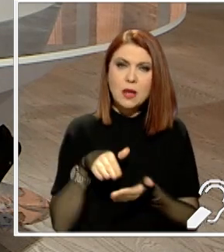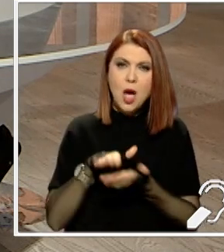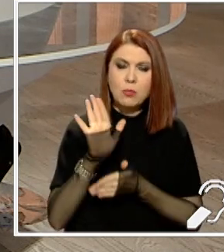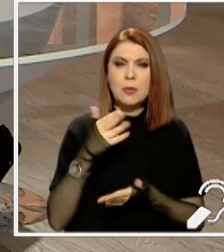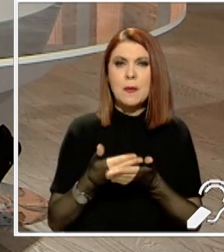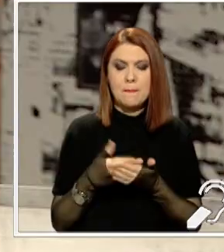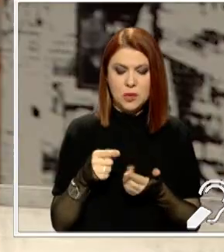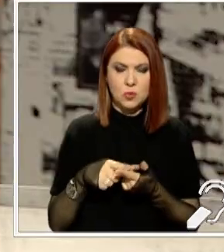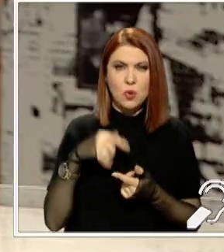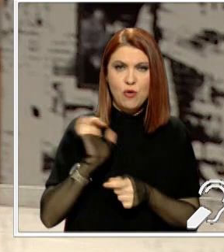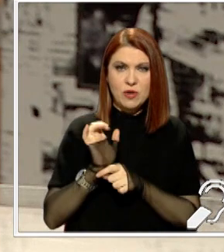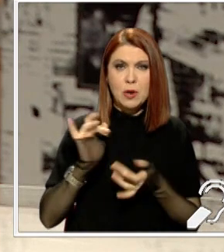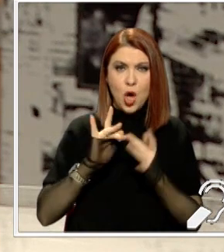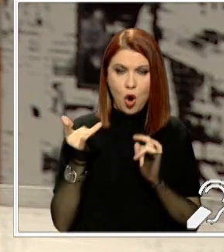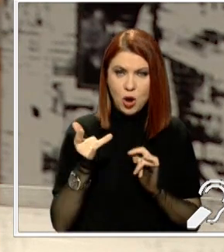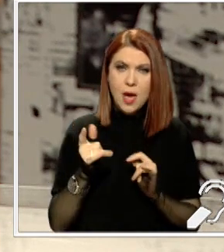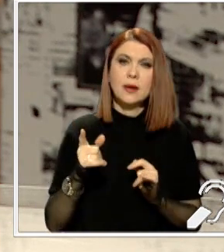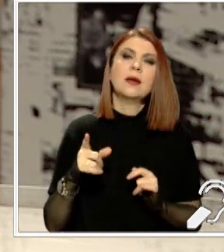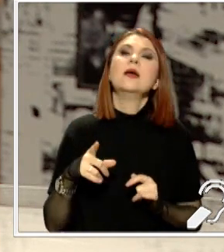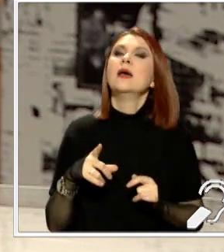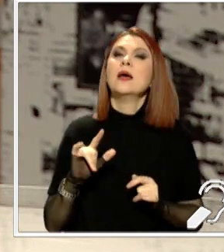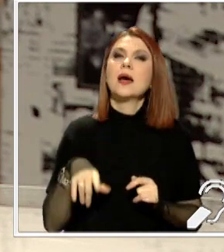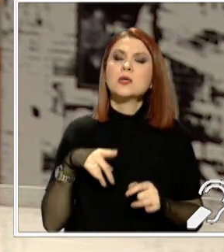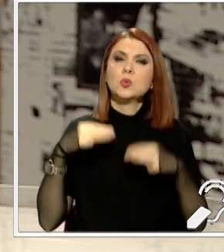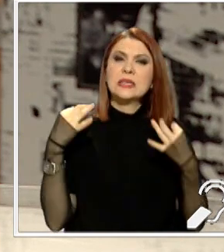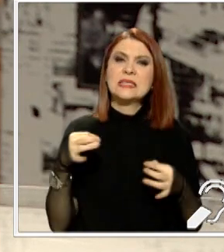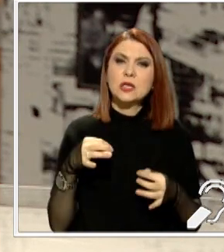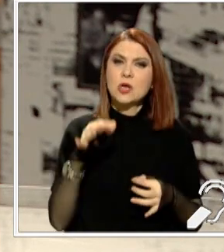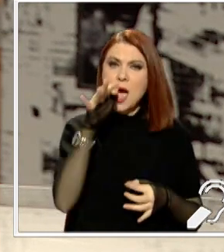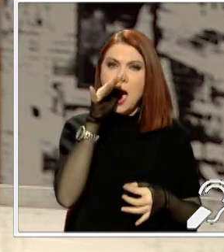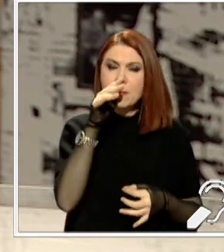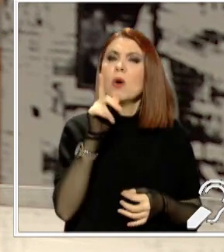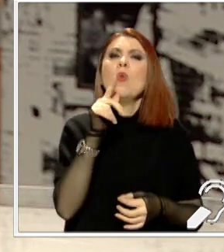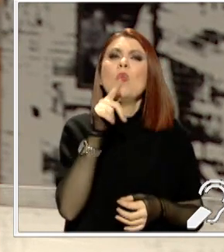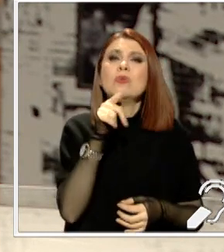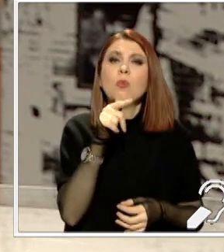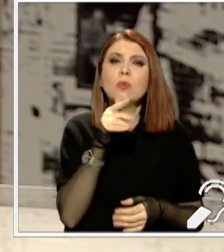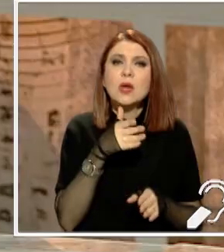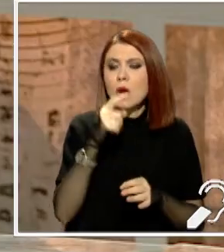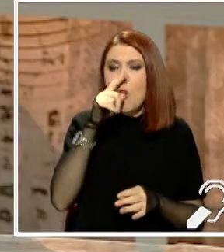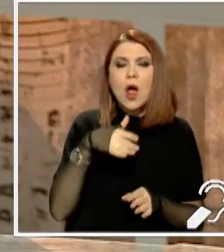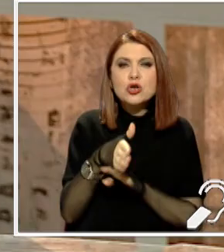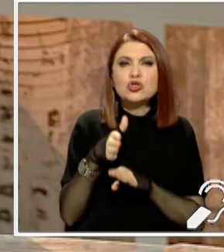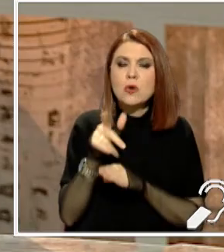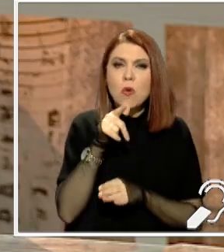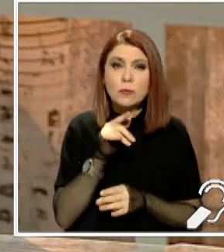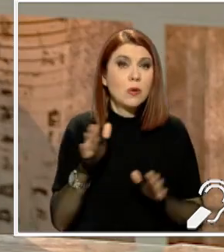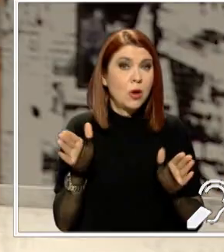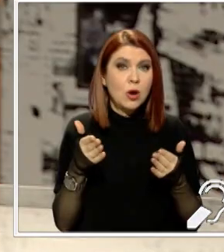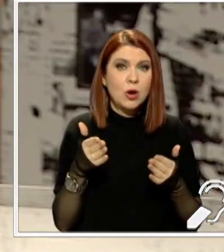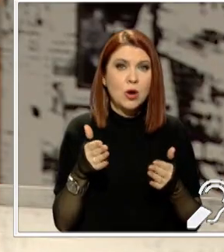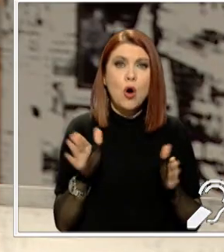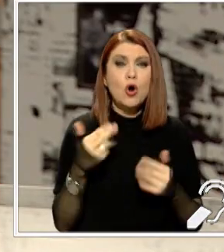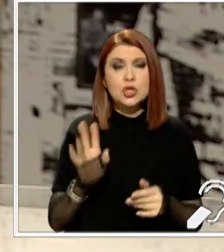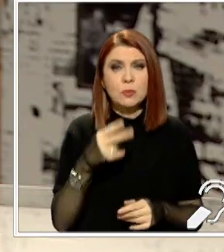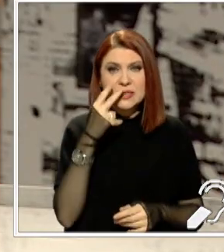pentru filmele online, care vor fi disponibile între 10 aprilie dar în ce și orașe, 30. Efectiv fizic. Oricine din țară